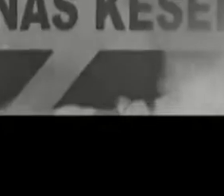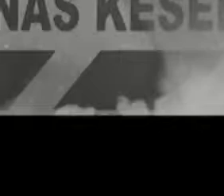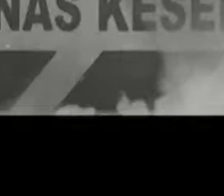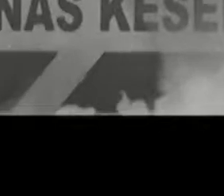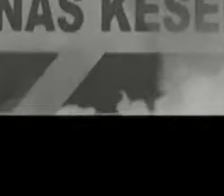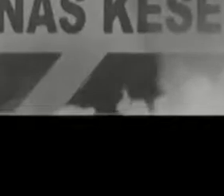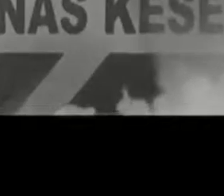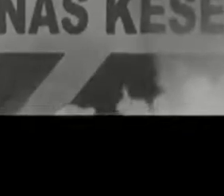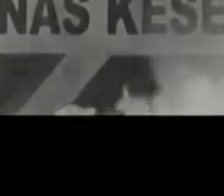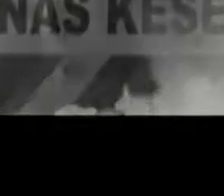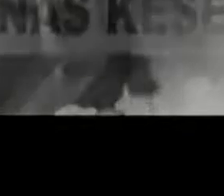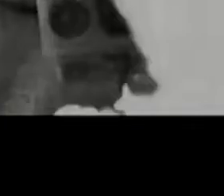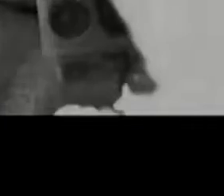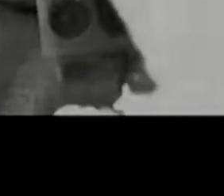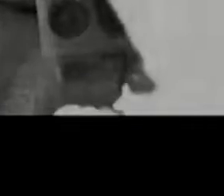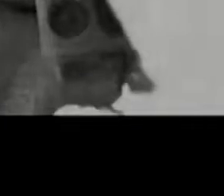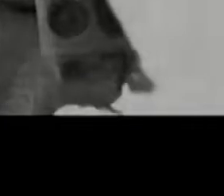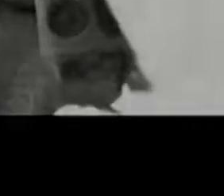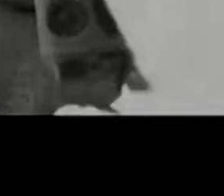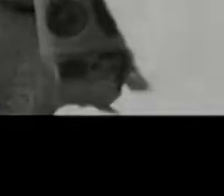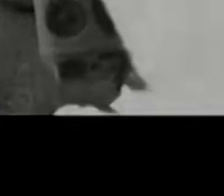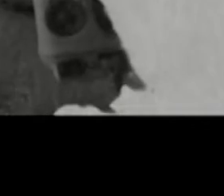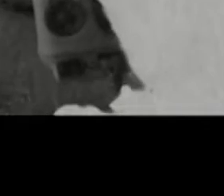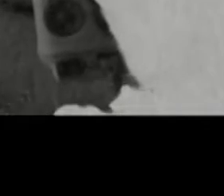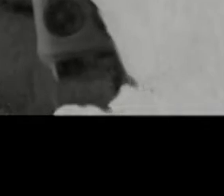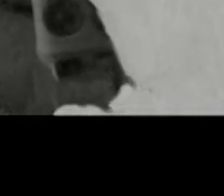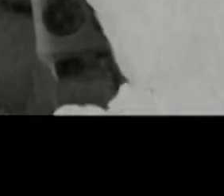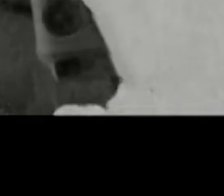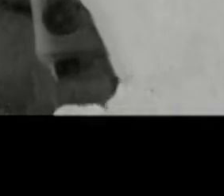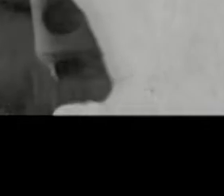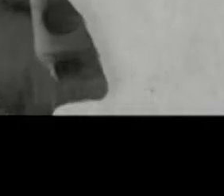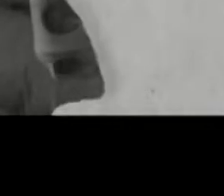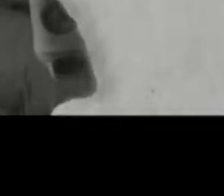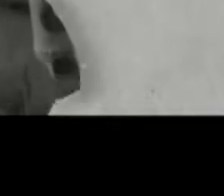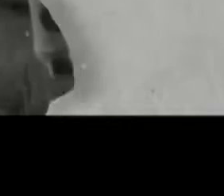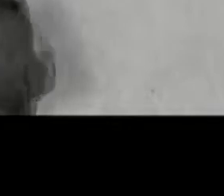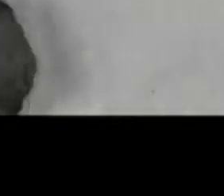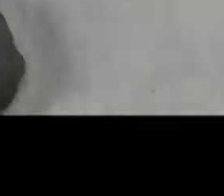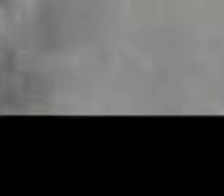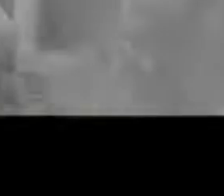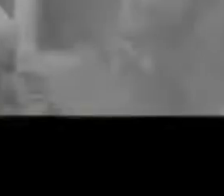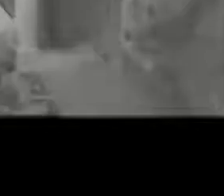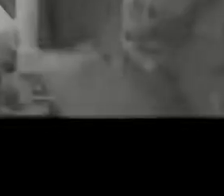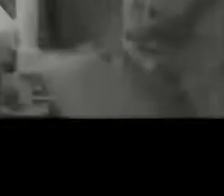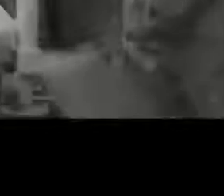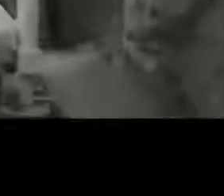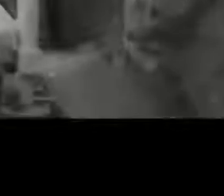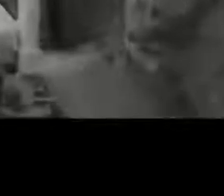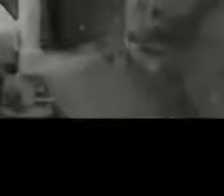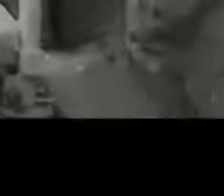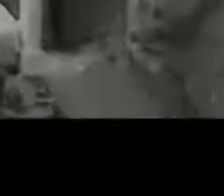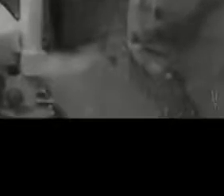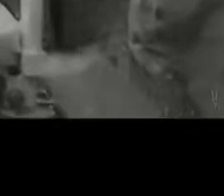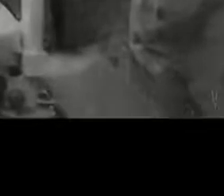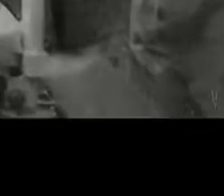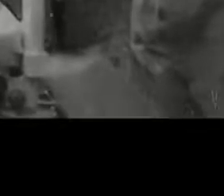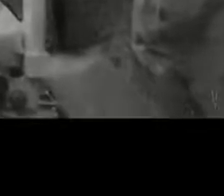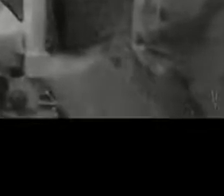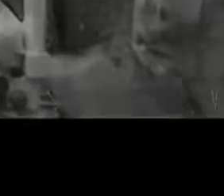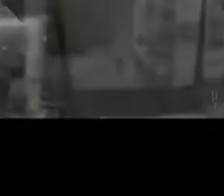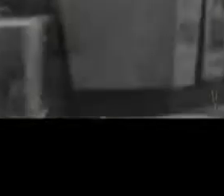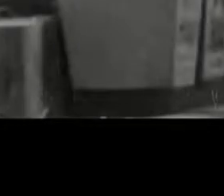Ada mereka yang jatuh, ada mereka yang sakit, ada mereka yang kehilangan, ada mereka yang meninggalkan.